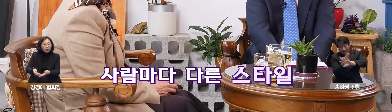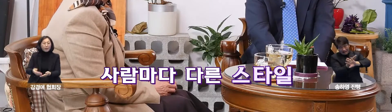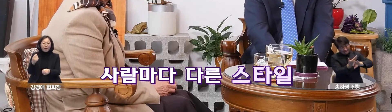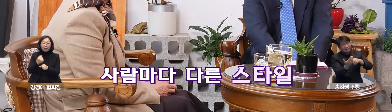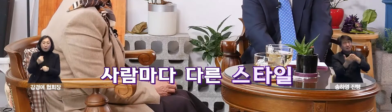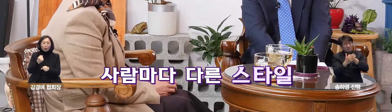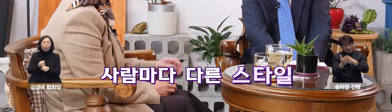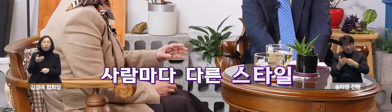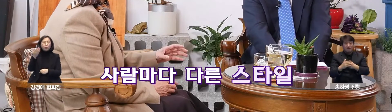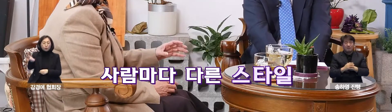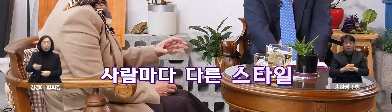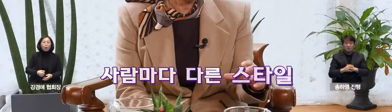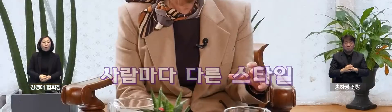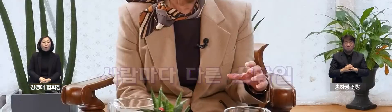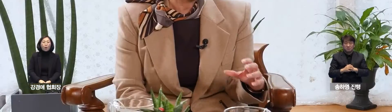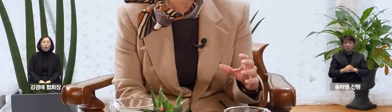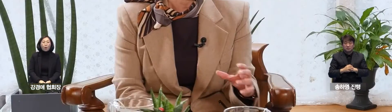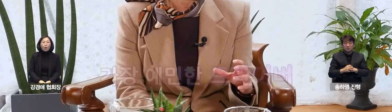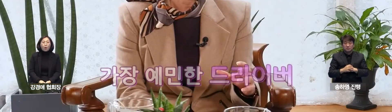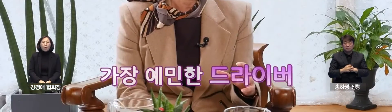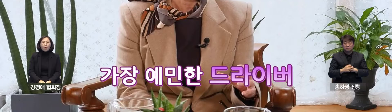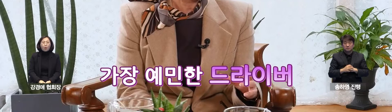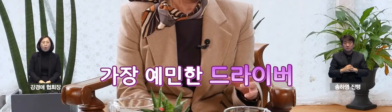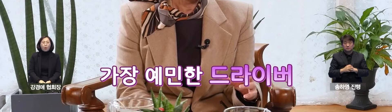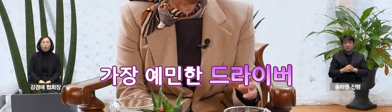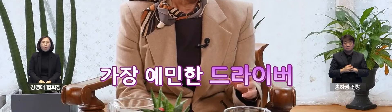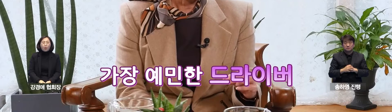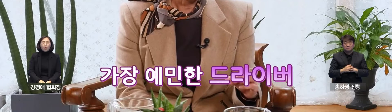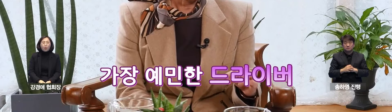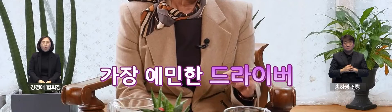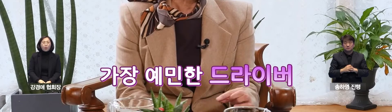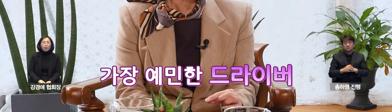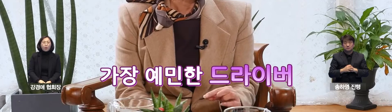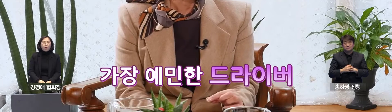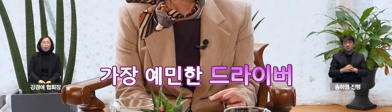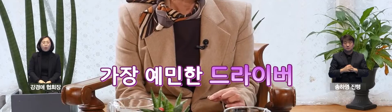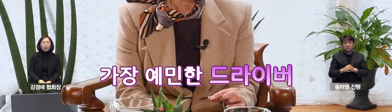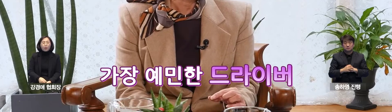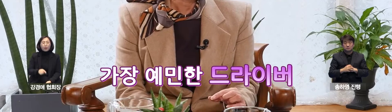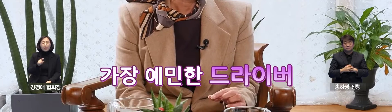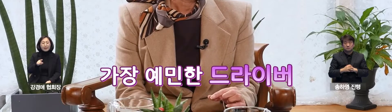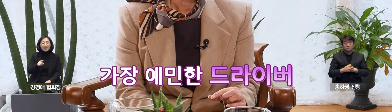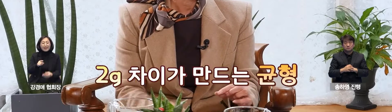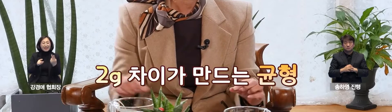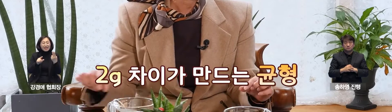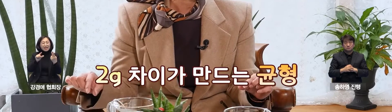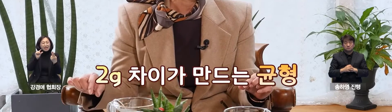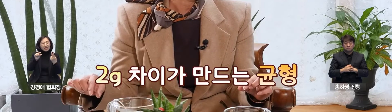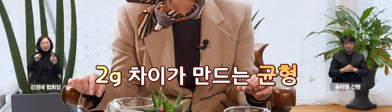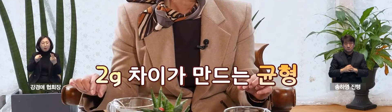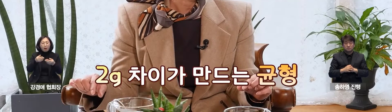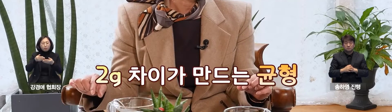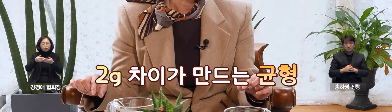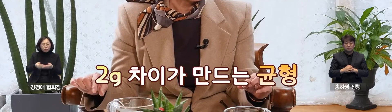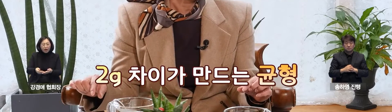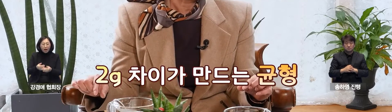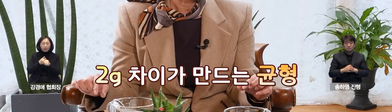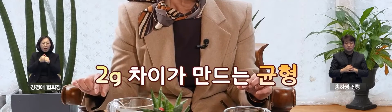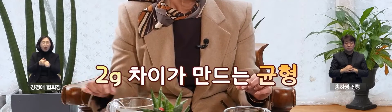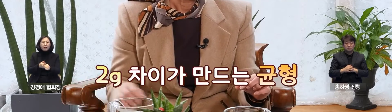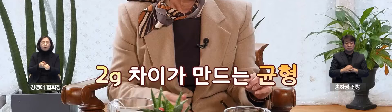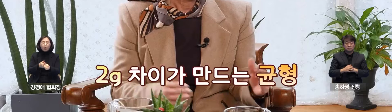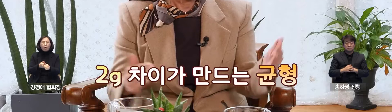그래서 헤드를 만들 때 드라이버 같은 경우는 가장 예민한데 사실 2g만 차이 나도 밸런스가 달라지거든요. 그렇습니까?